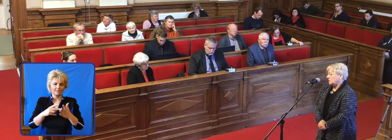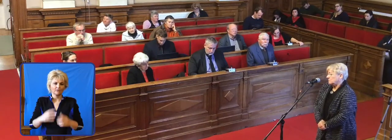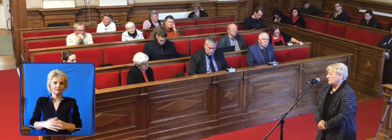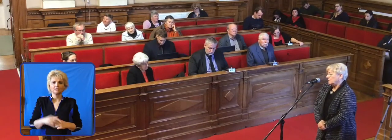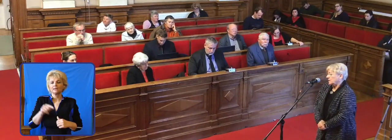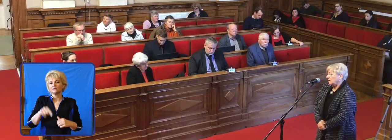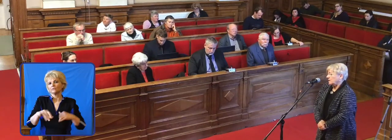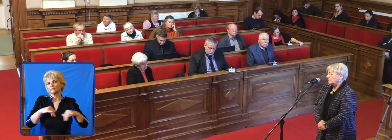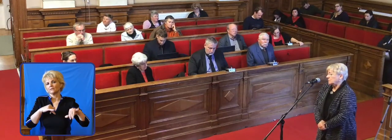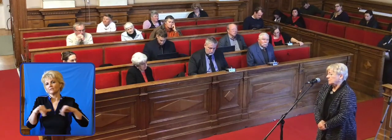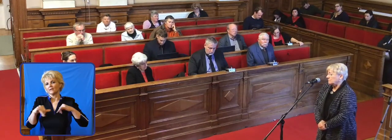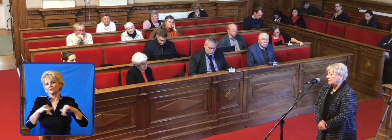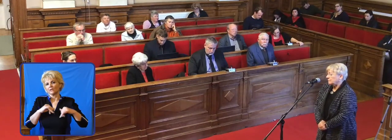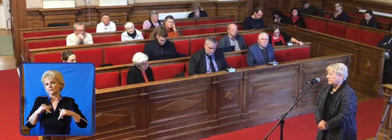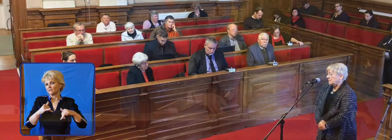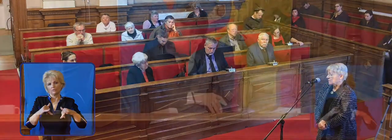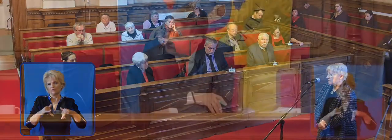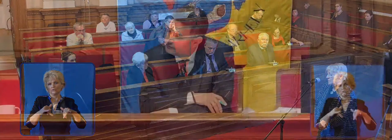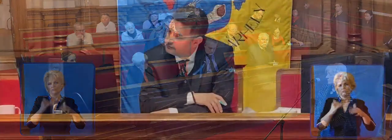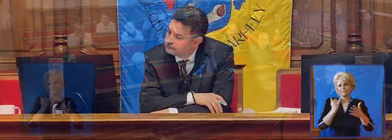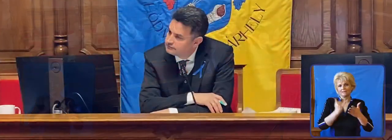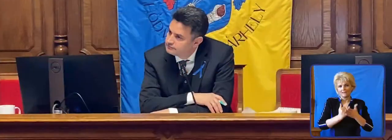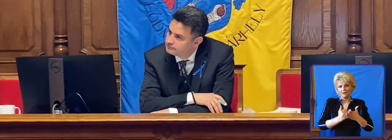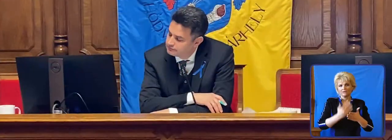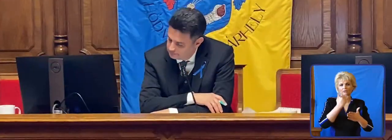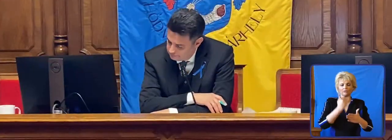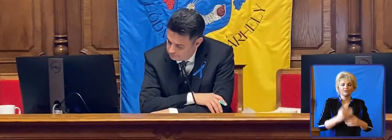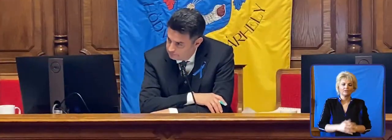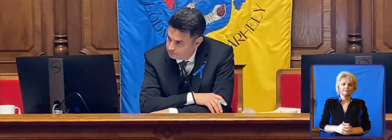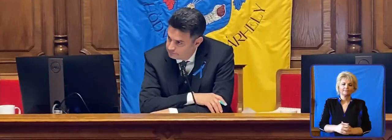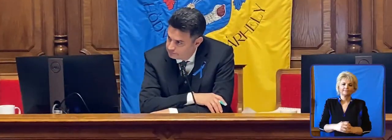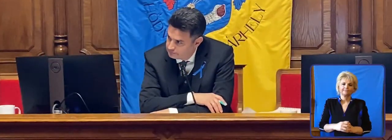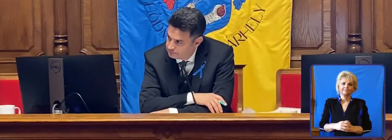Ez Hódmezővásárhelyen is így van. Köszönöm.